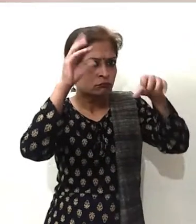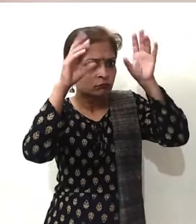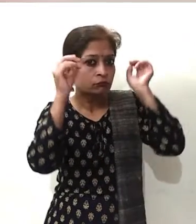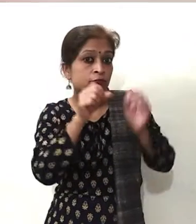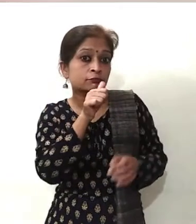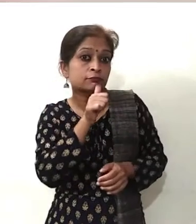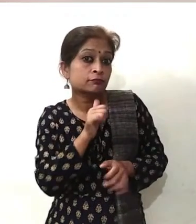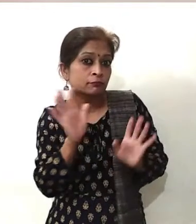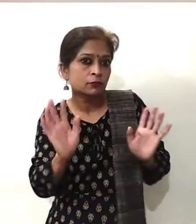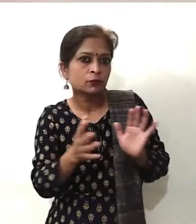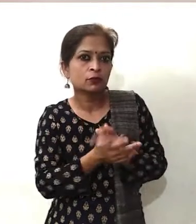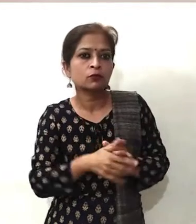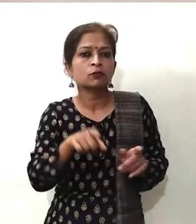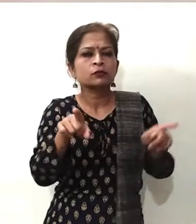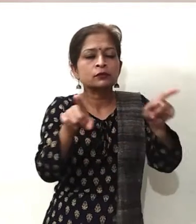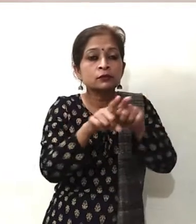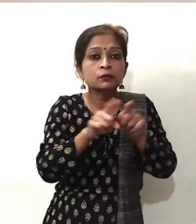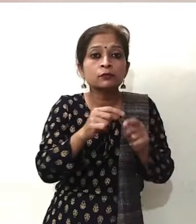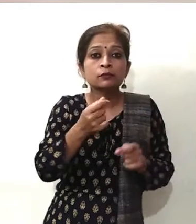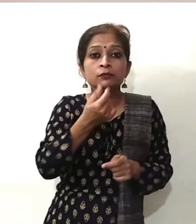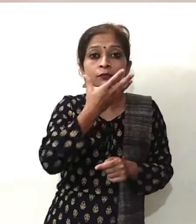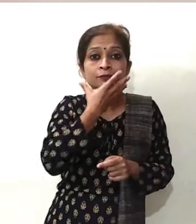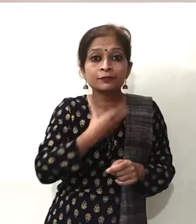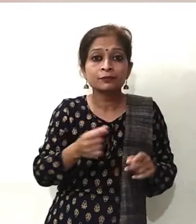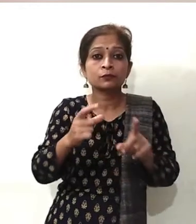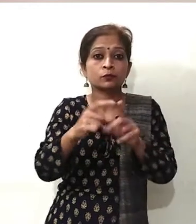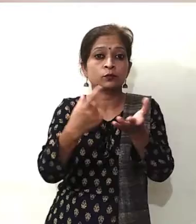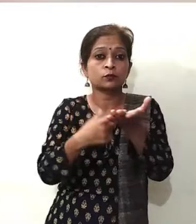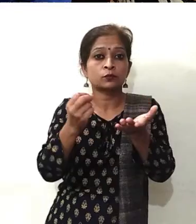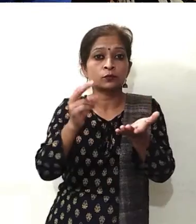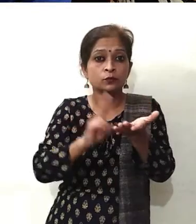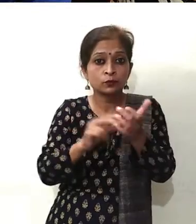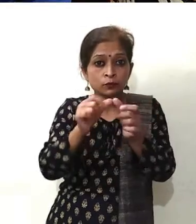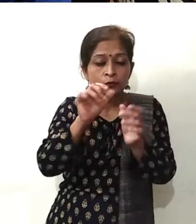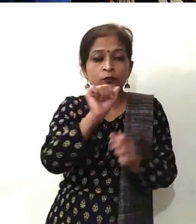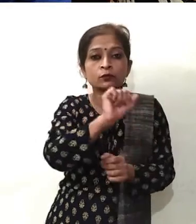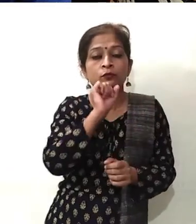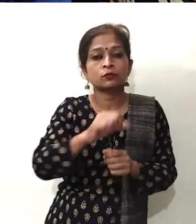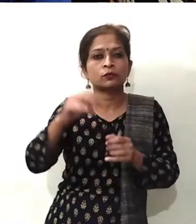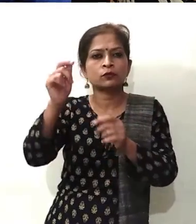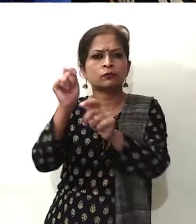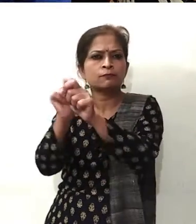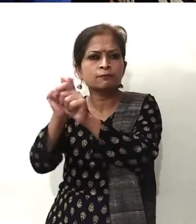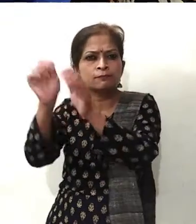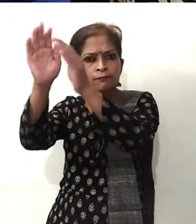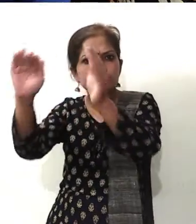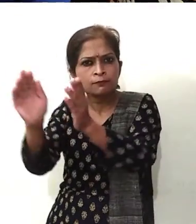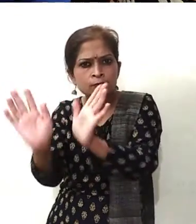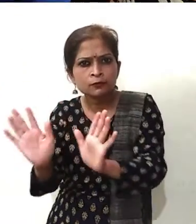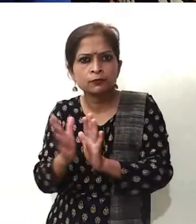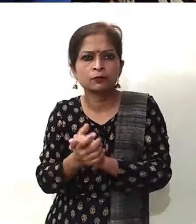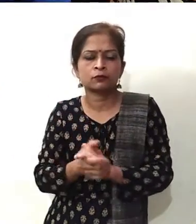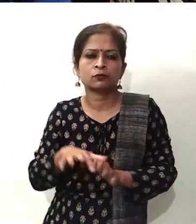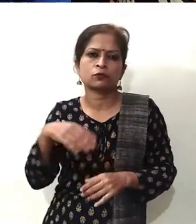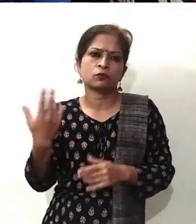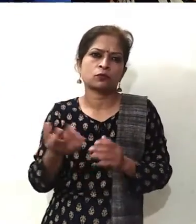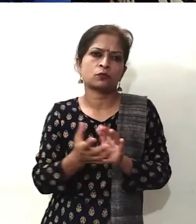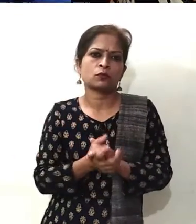द्रोण की एक मूर्ति बनाई हुई थी उन्होंने। तो एक दिन क्या ब्रेक का समय था और